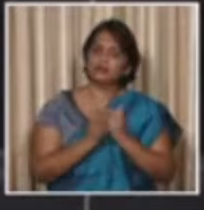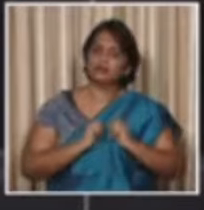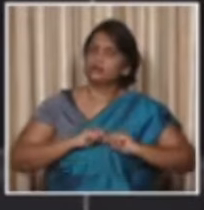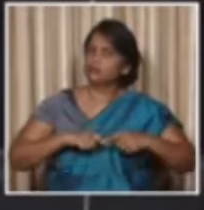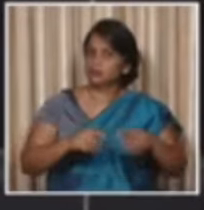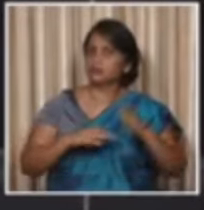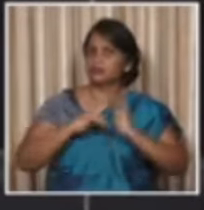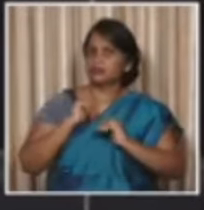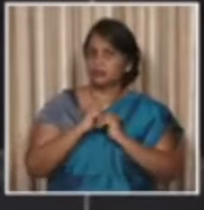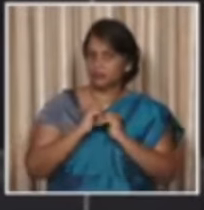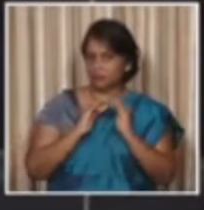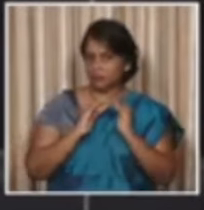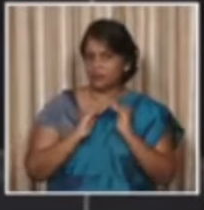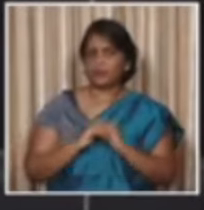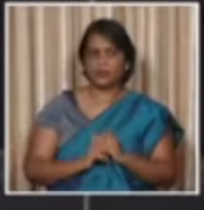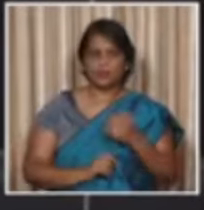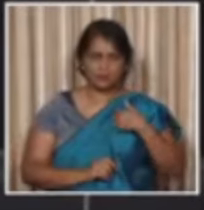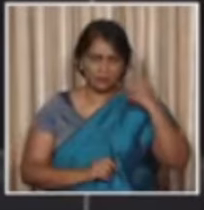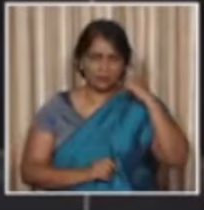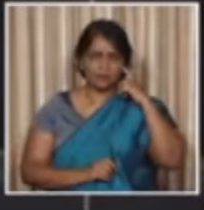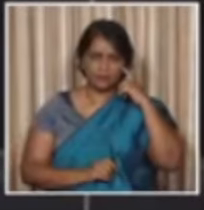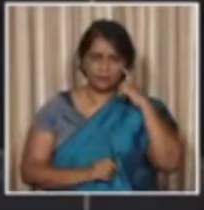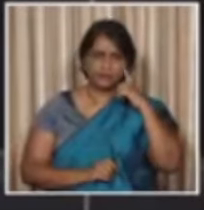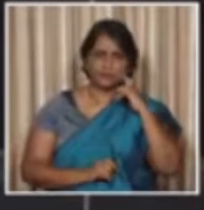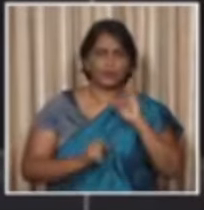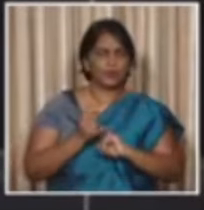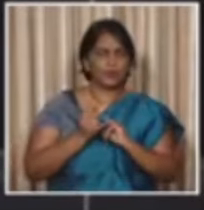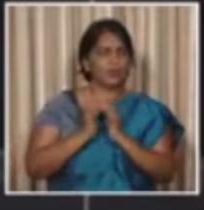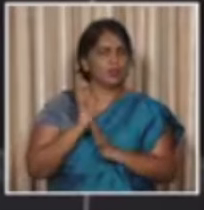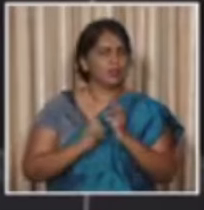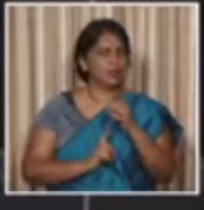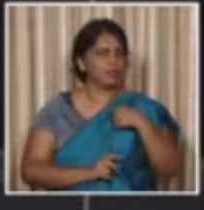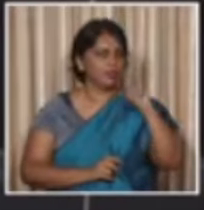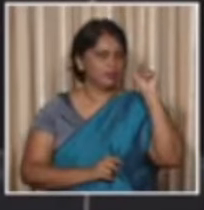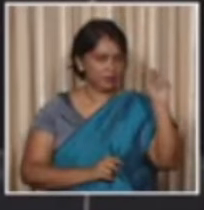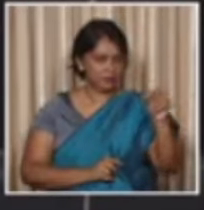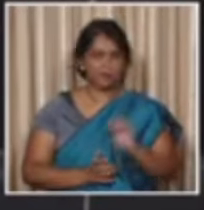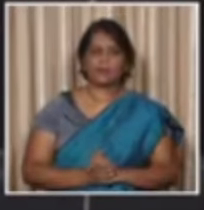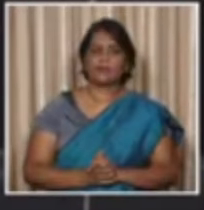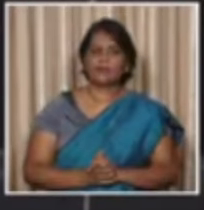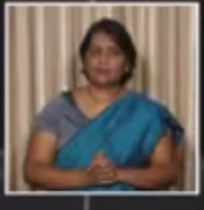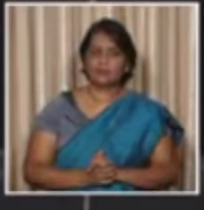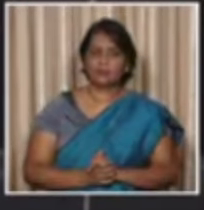කරන ක්‍රමවේදය. මට මතකයි මං සුමන්දන් මැතුමාටත් කිව්වා